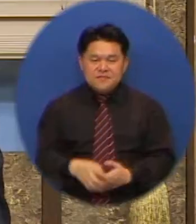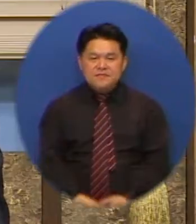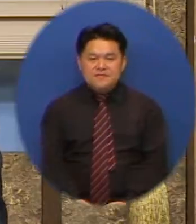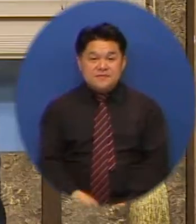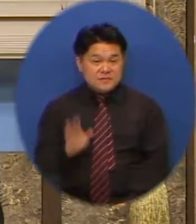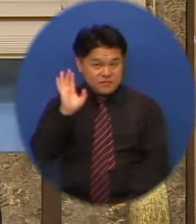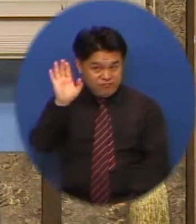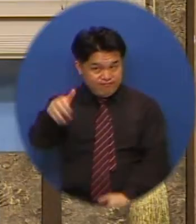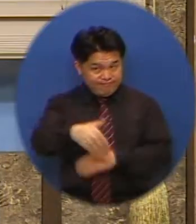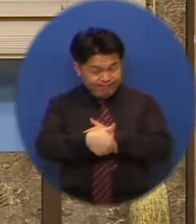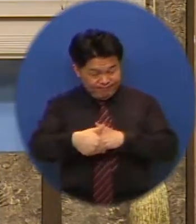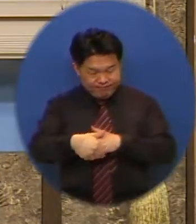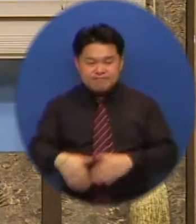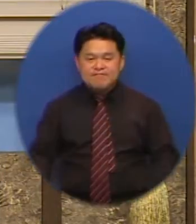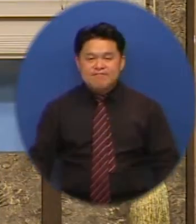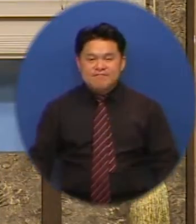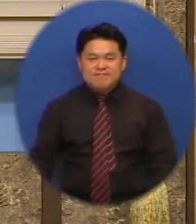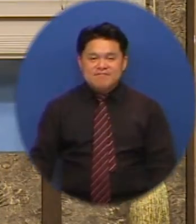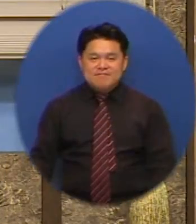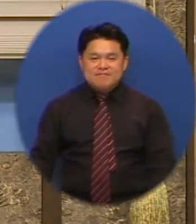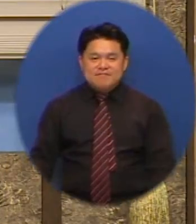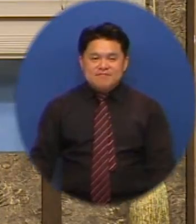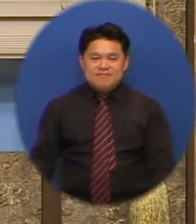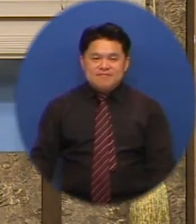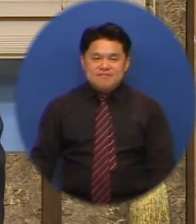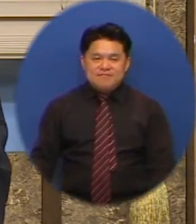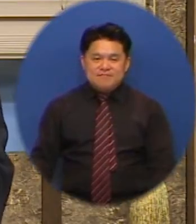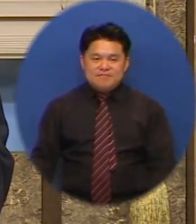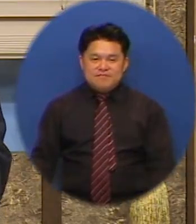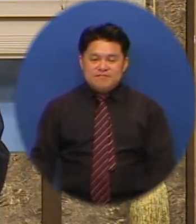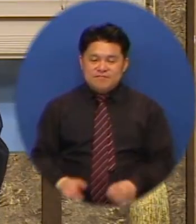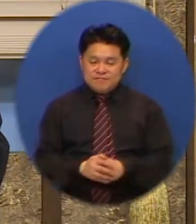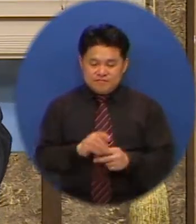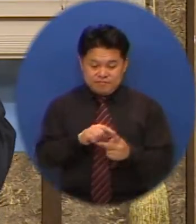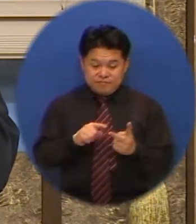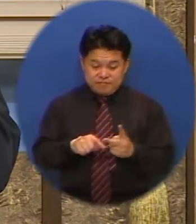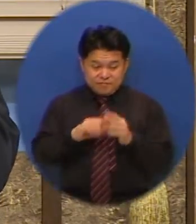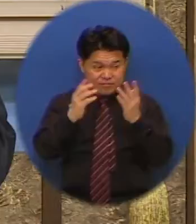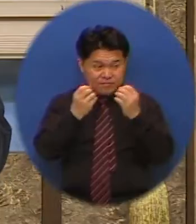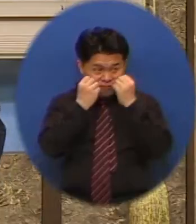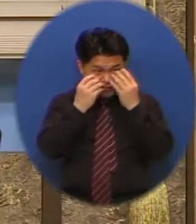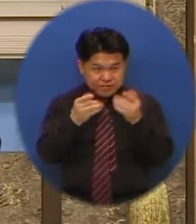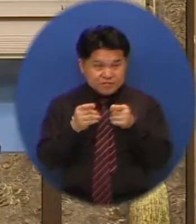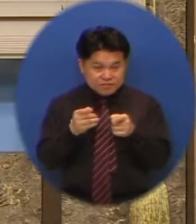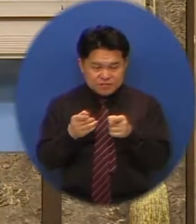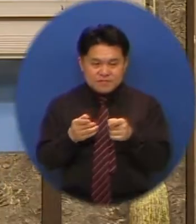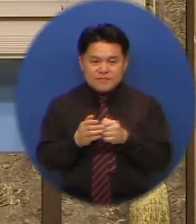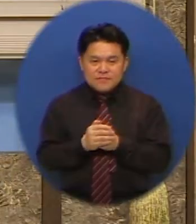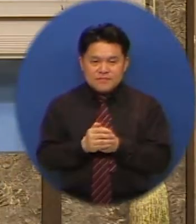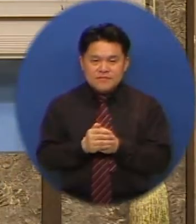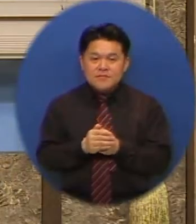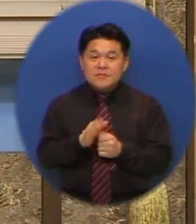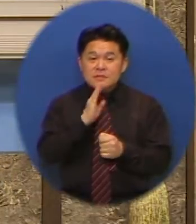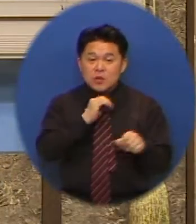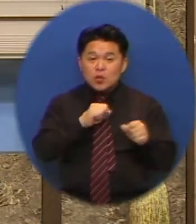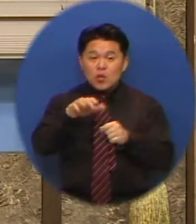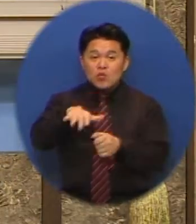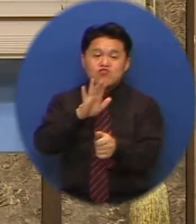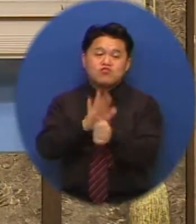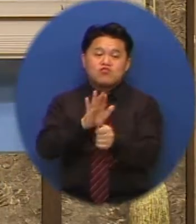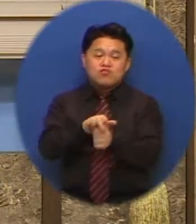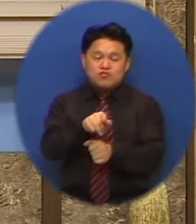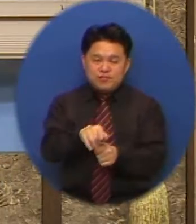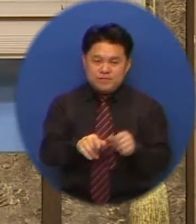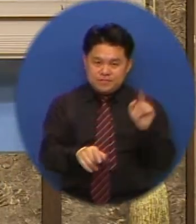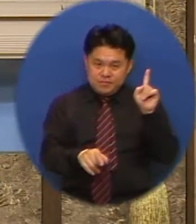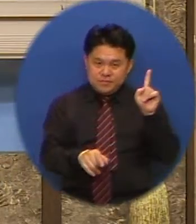만들어서 하겠다. 그래서 굉장히 그 두 가지가 새로운 기능인데 이게 이제 현장을 지원해주는 거죠. 실질적으로 예.